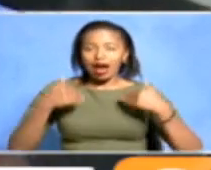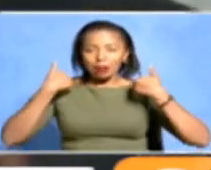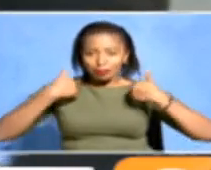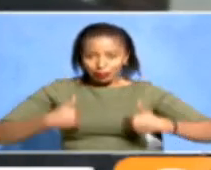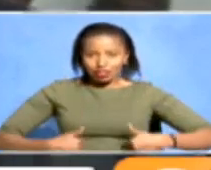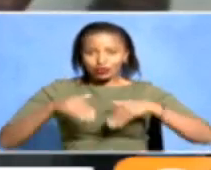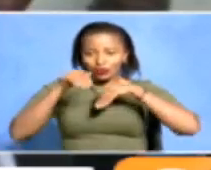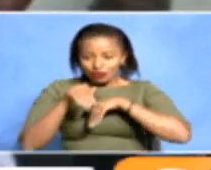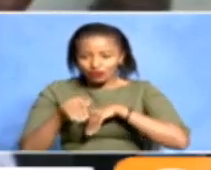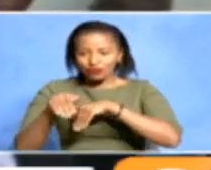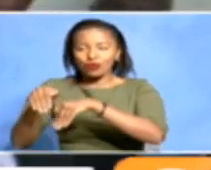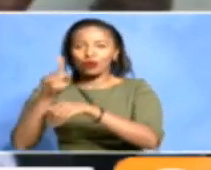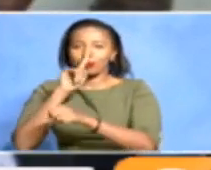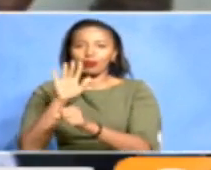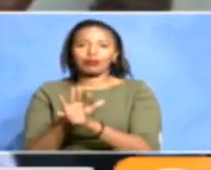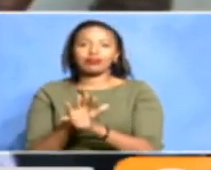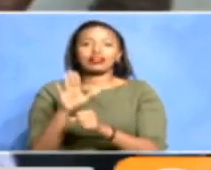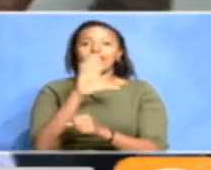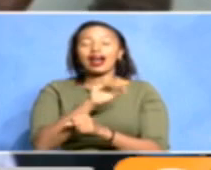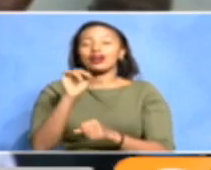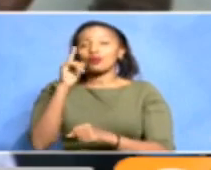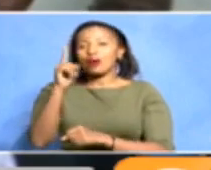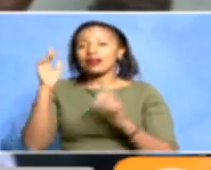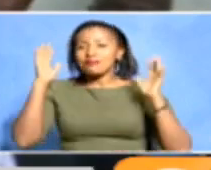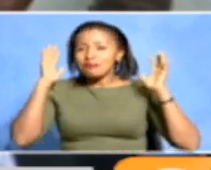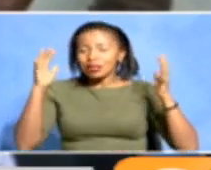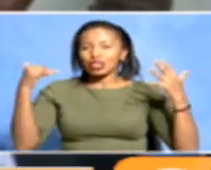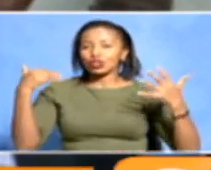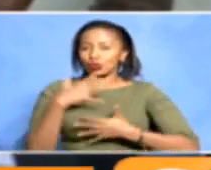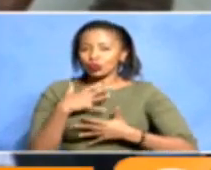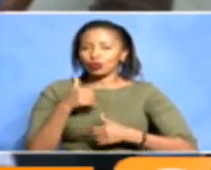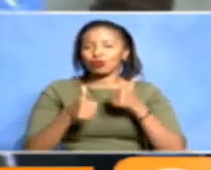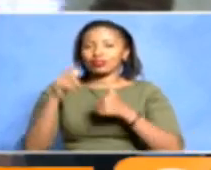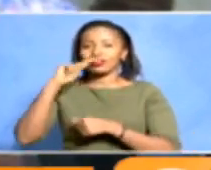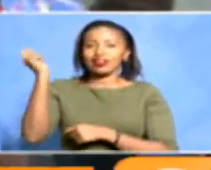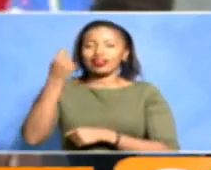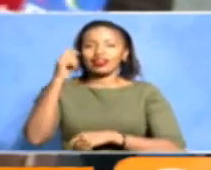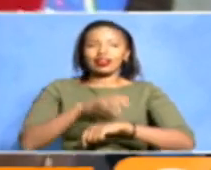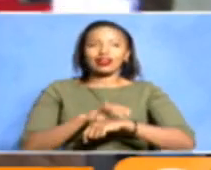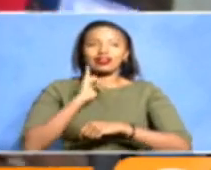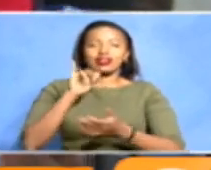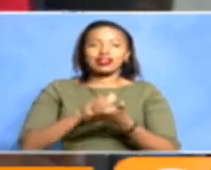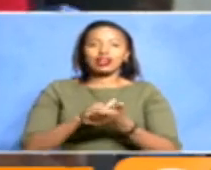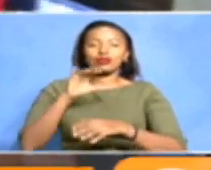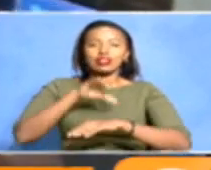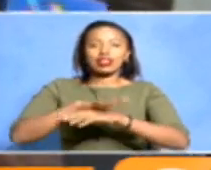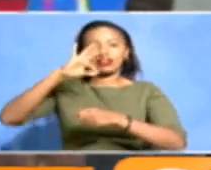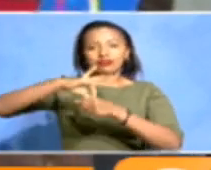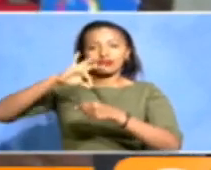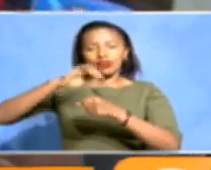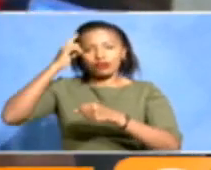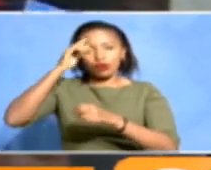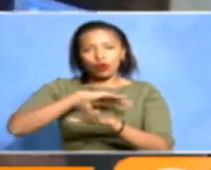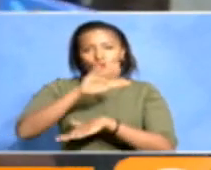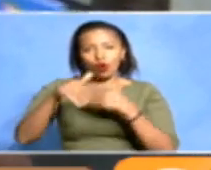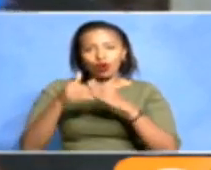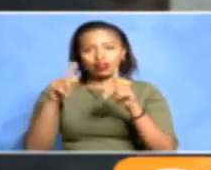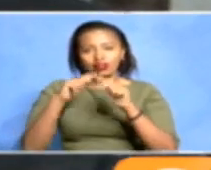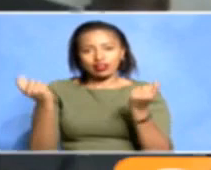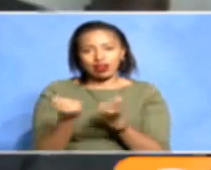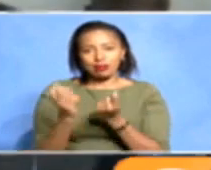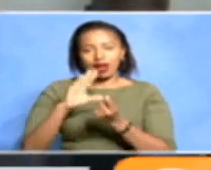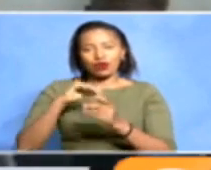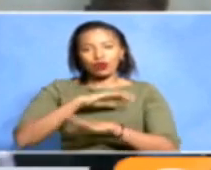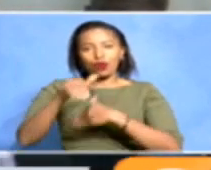Na shock moja yenye itawapata wa Kenya ni kwamba atapata kura kwa jamii zote na kwa kila mahali.